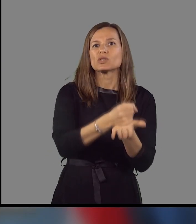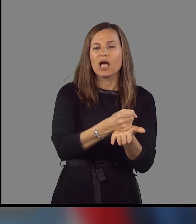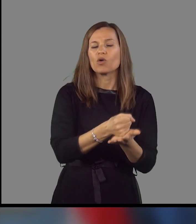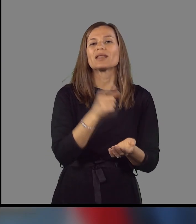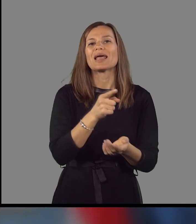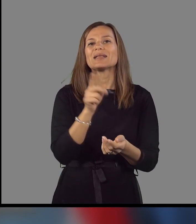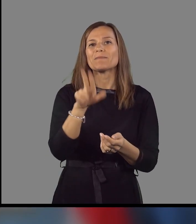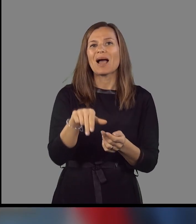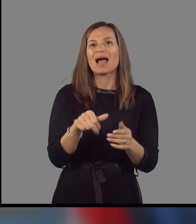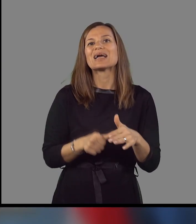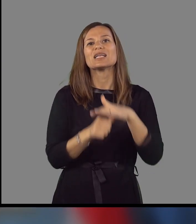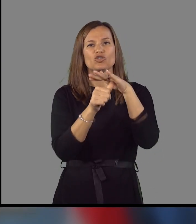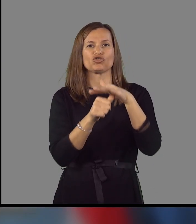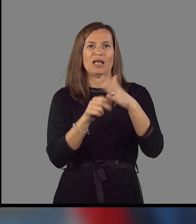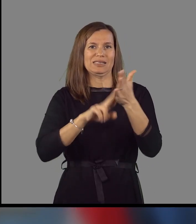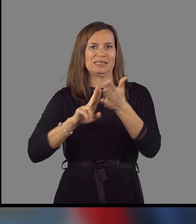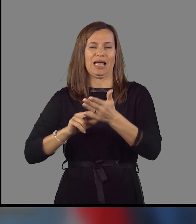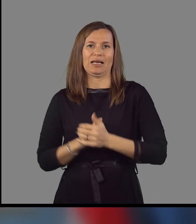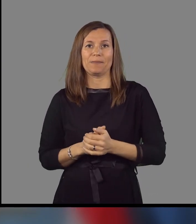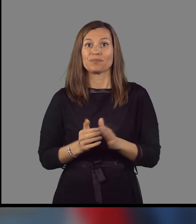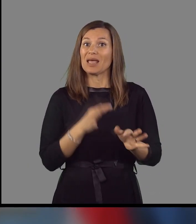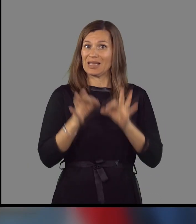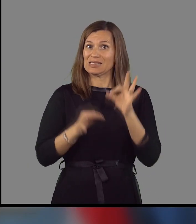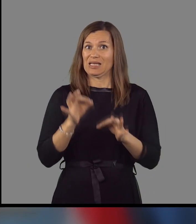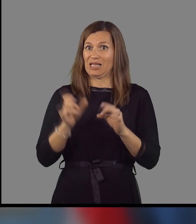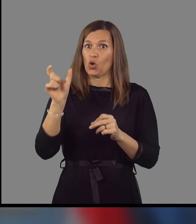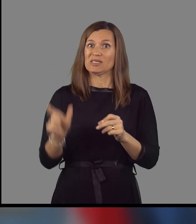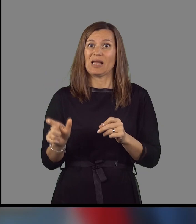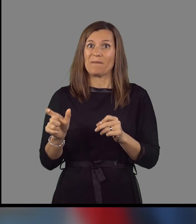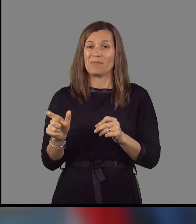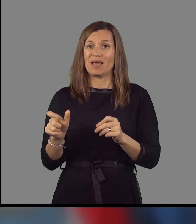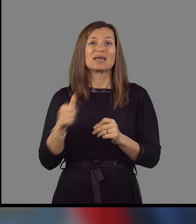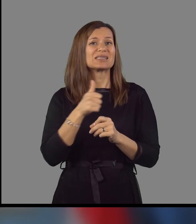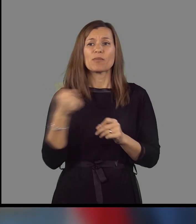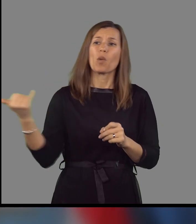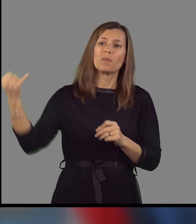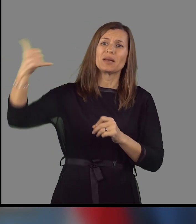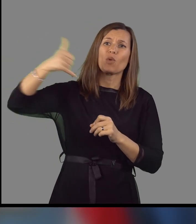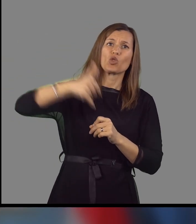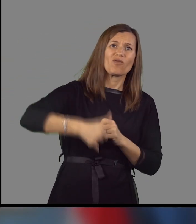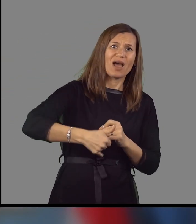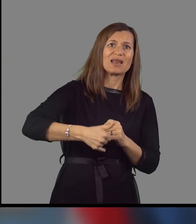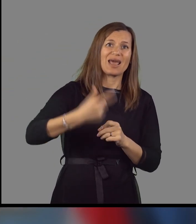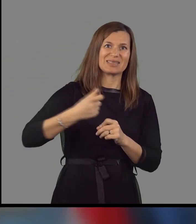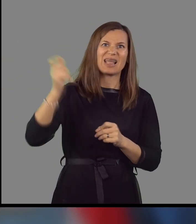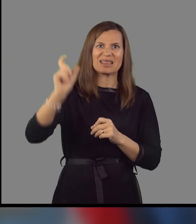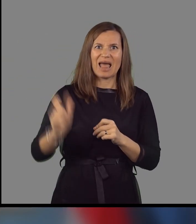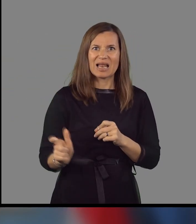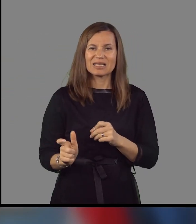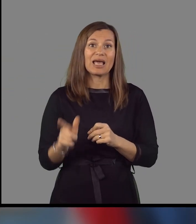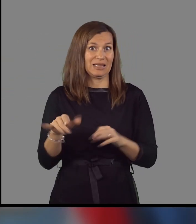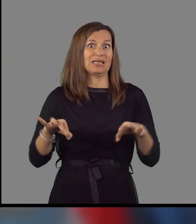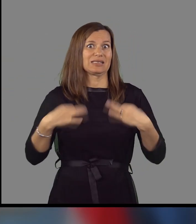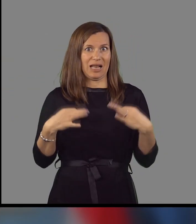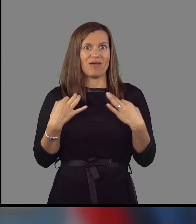kraju lahko izpostavljena in ima klinične znake. Testiranje osebe, ki je zgolj